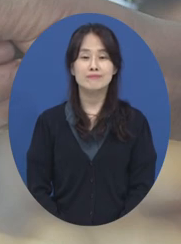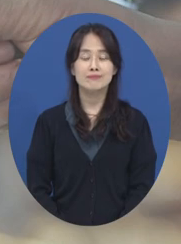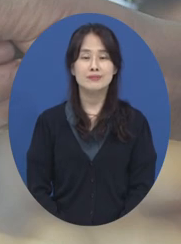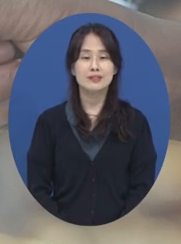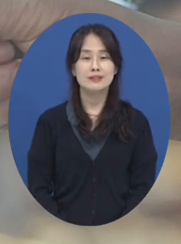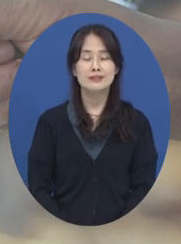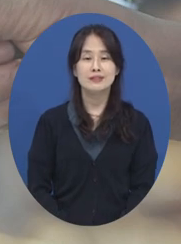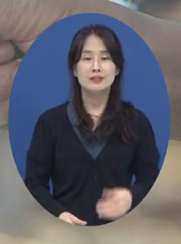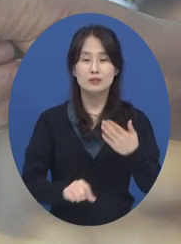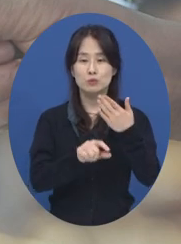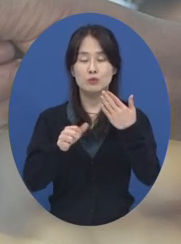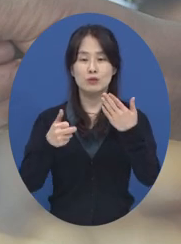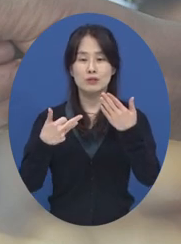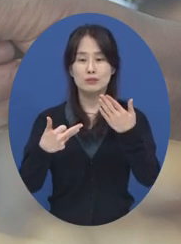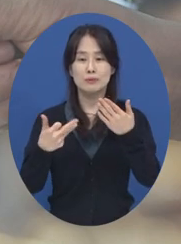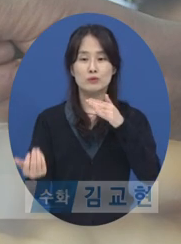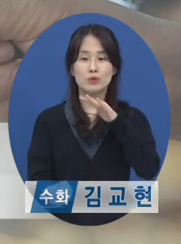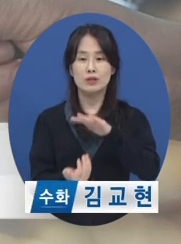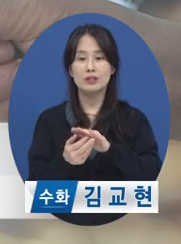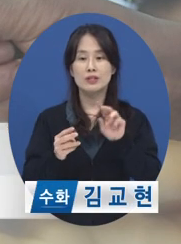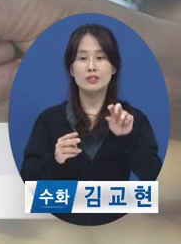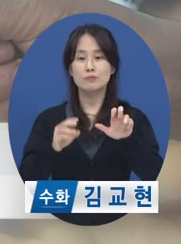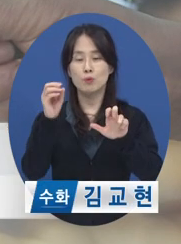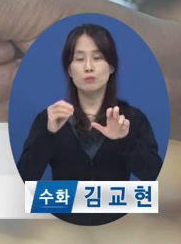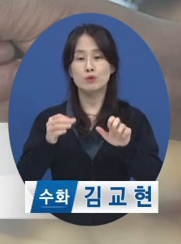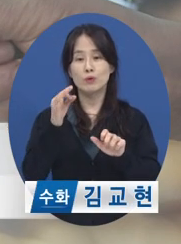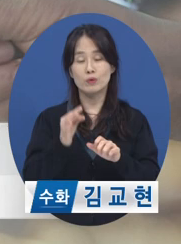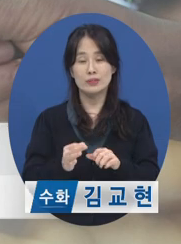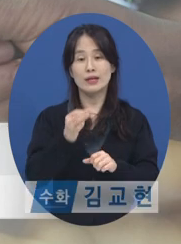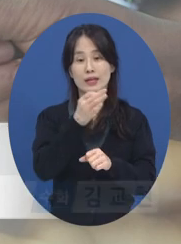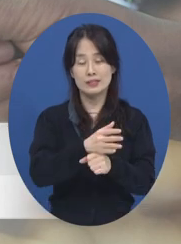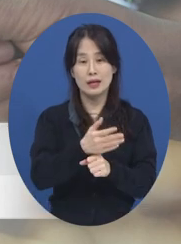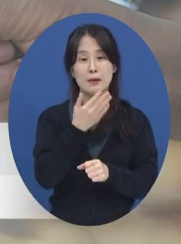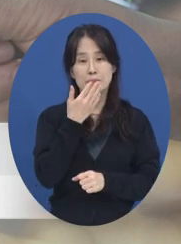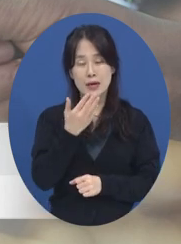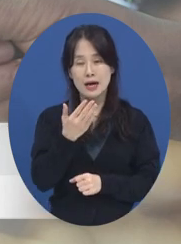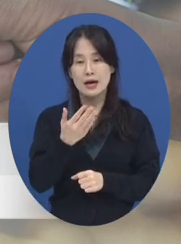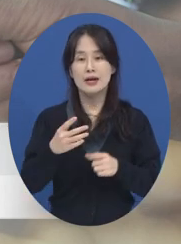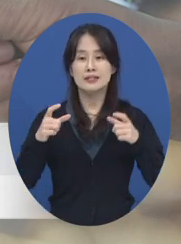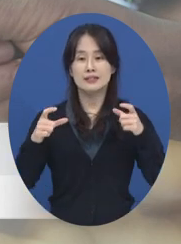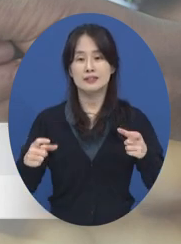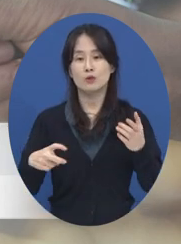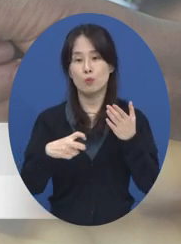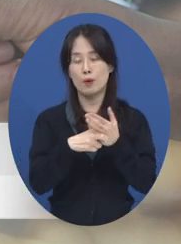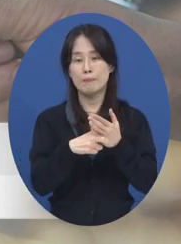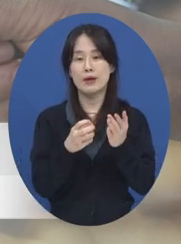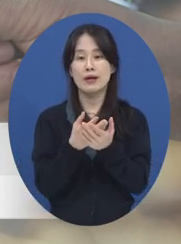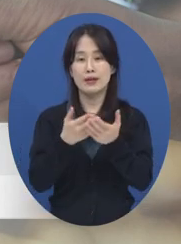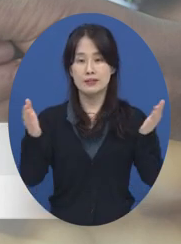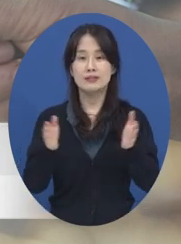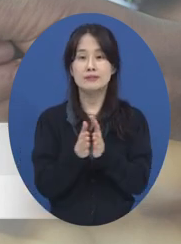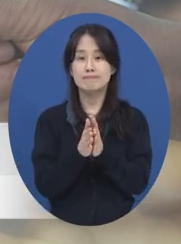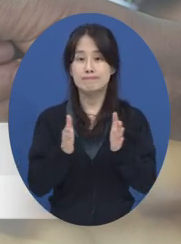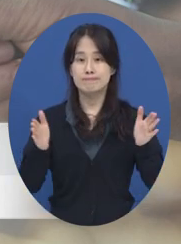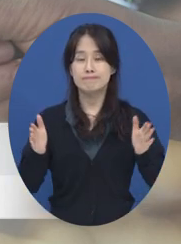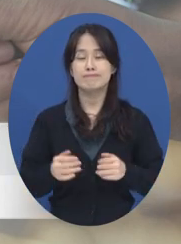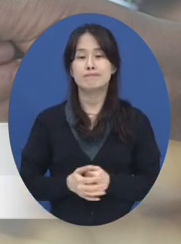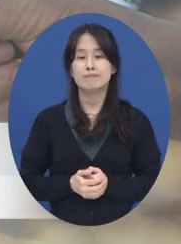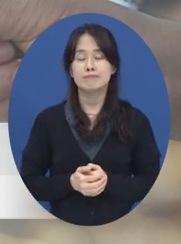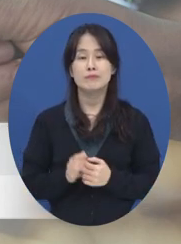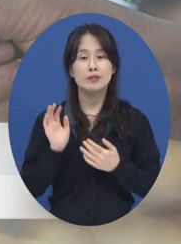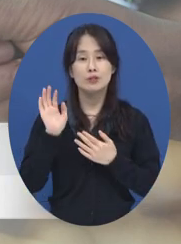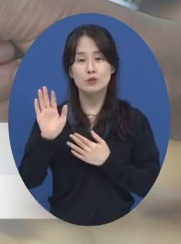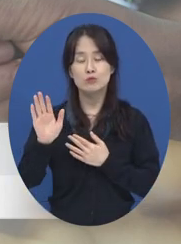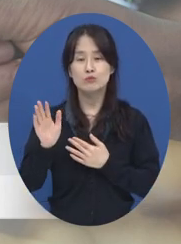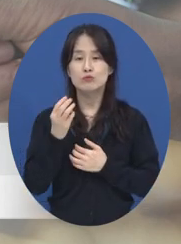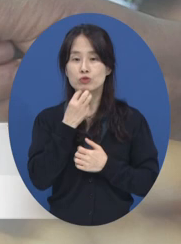경기도가 지난 18일 최대 25%의 소비지원금을 받을 수 있는 한정판 지역화폐 지급을 시작했죠. 지급